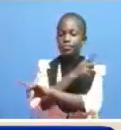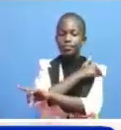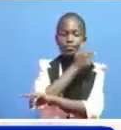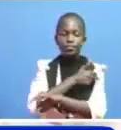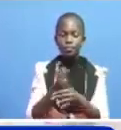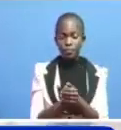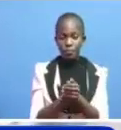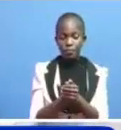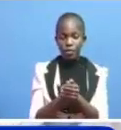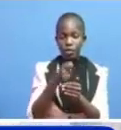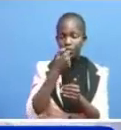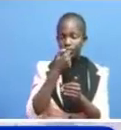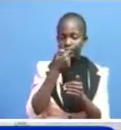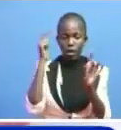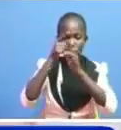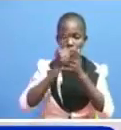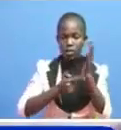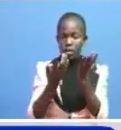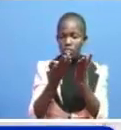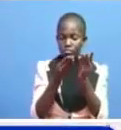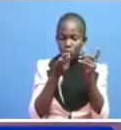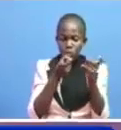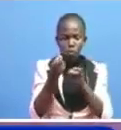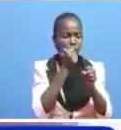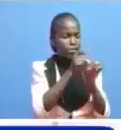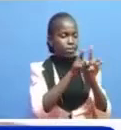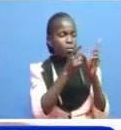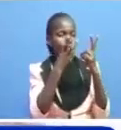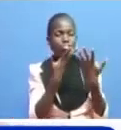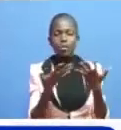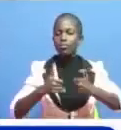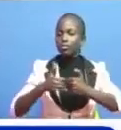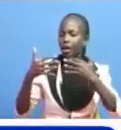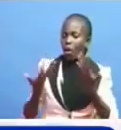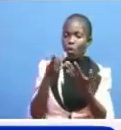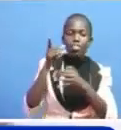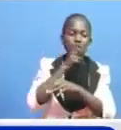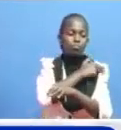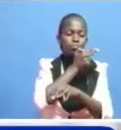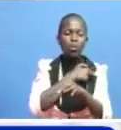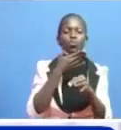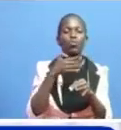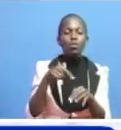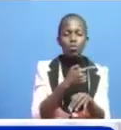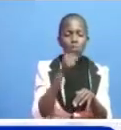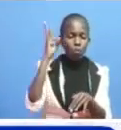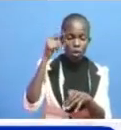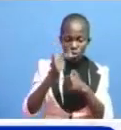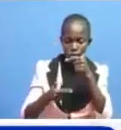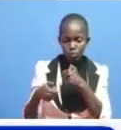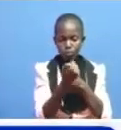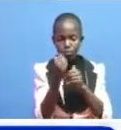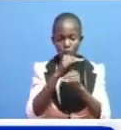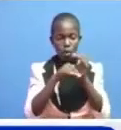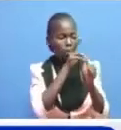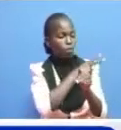kivathukan’yo no kana kulunga Uthukumi kana kusise hondo maono medhito maitua ewe masivitali ni ya nime kwenda na uthiuka masivitali onde maikithi kana mwene